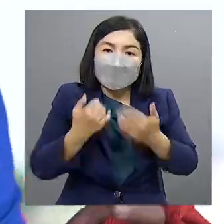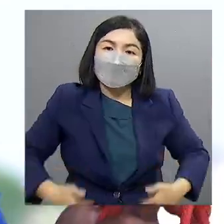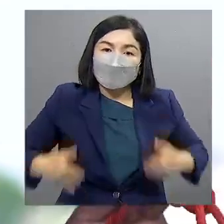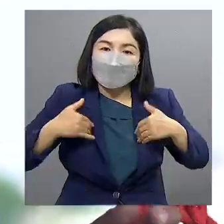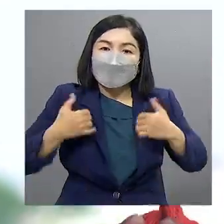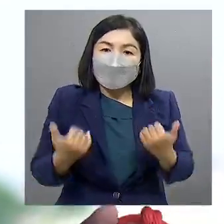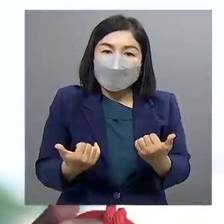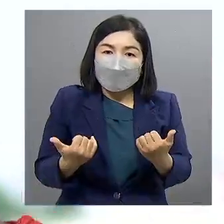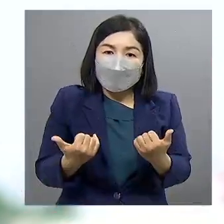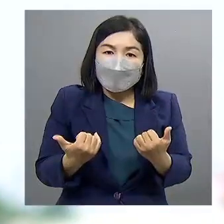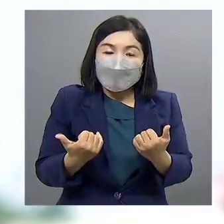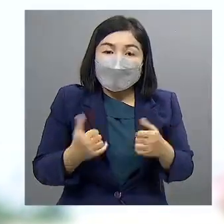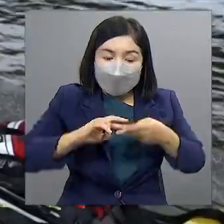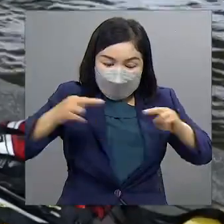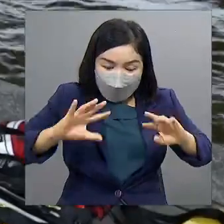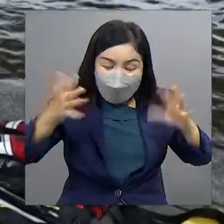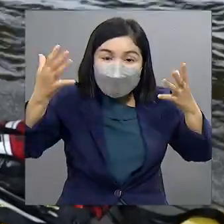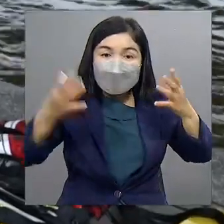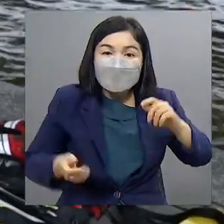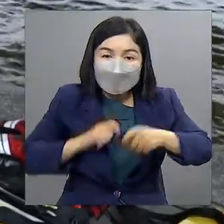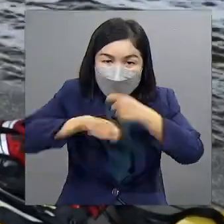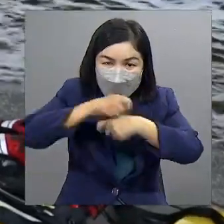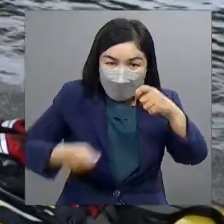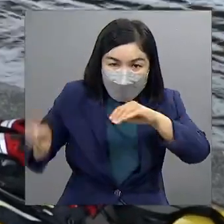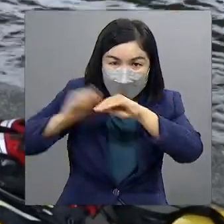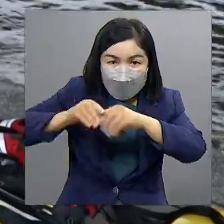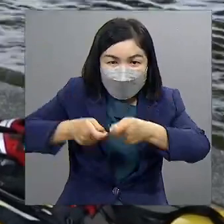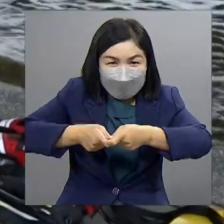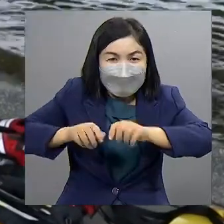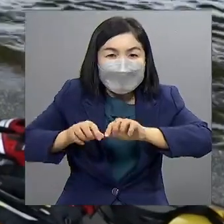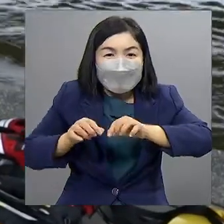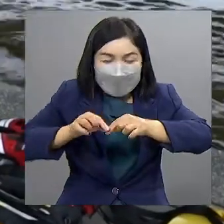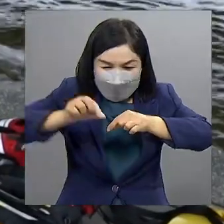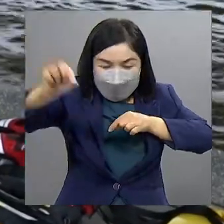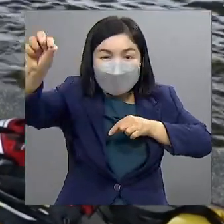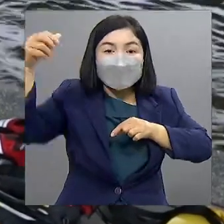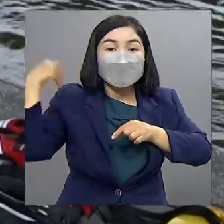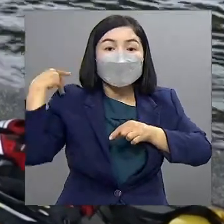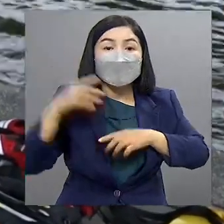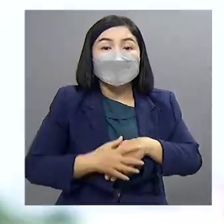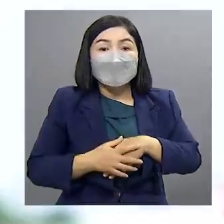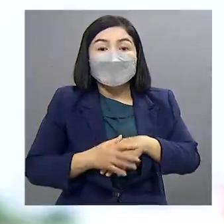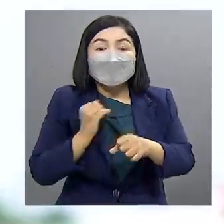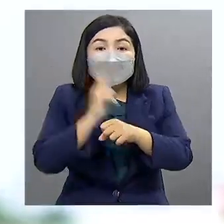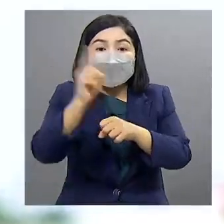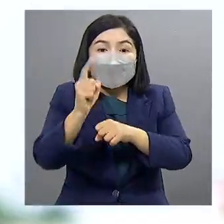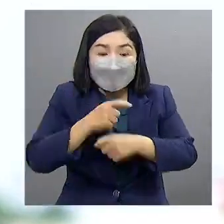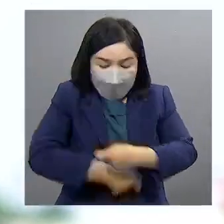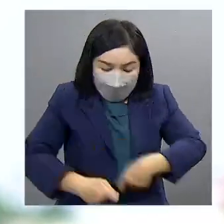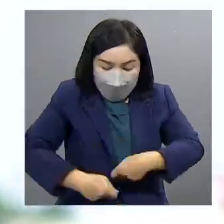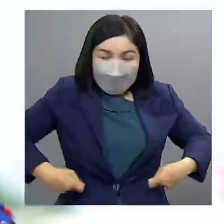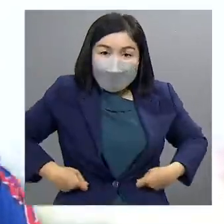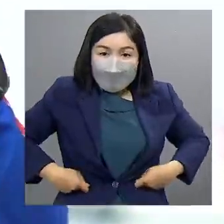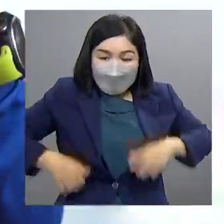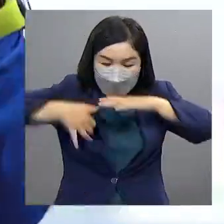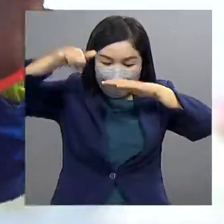าก็จะต่อเชือก ทีนี้เวลาคนที่อยู่ใต้น้ำอะค่ะเขาจะต้องคล้องไว้กับตัวเองคล้องไว้บริเวณไหนของร่างกายคะ แขน